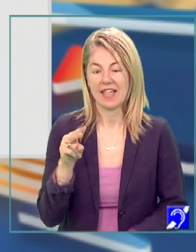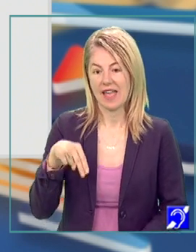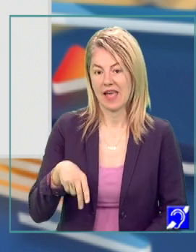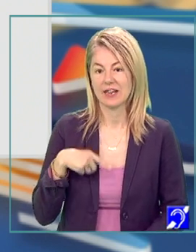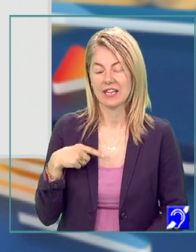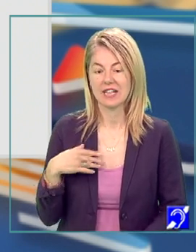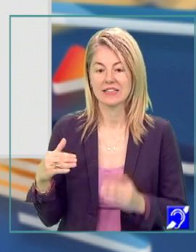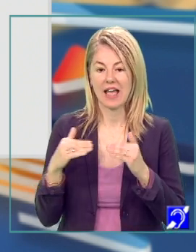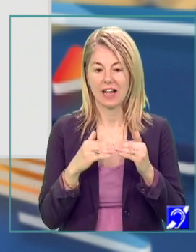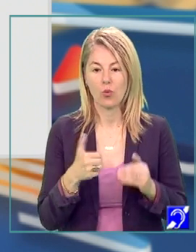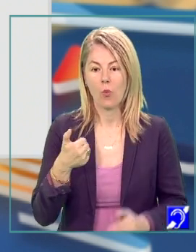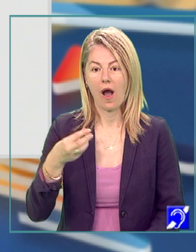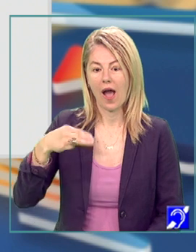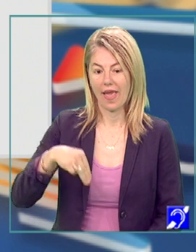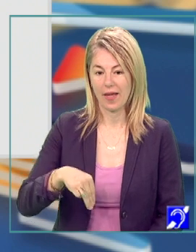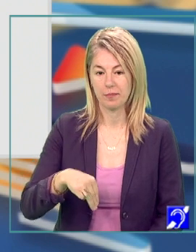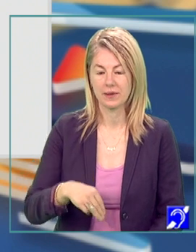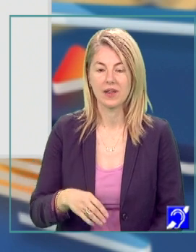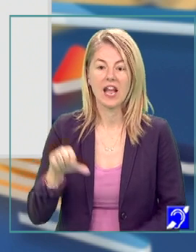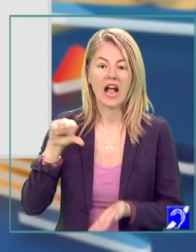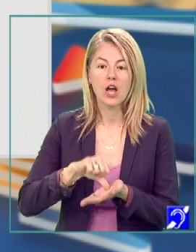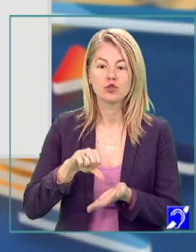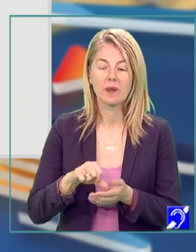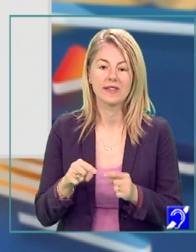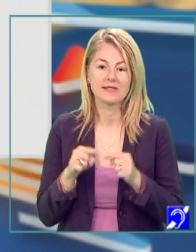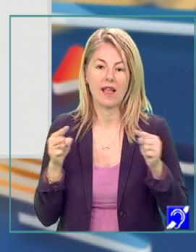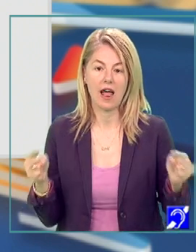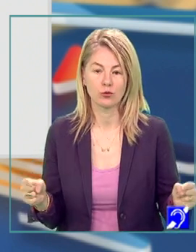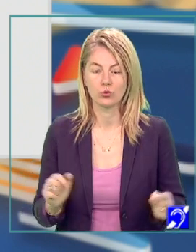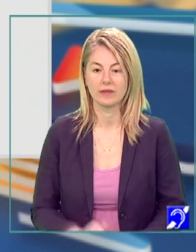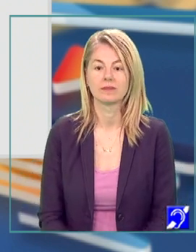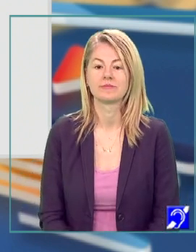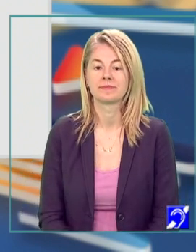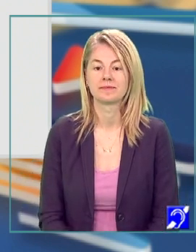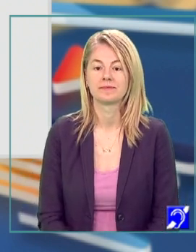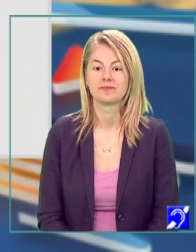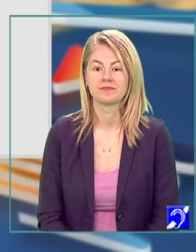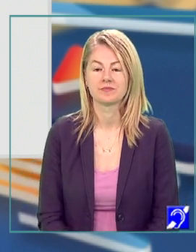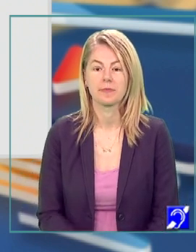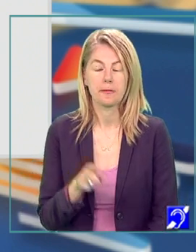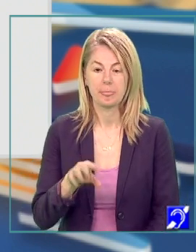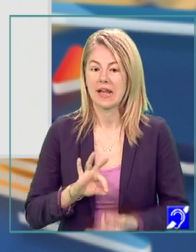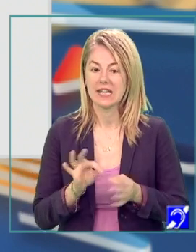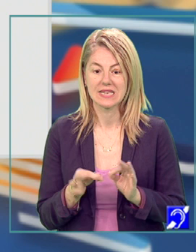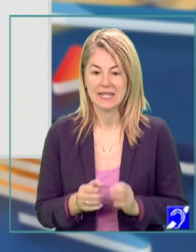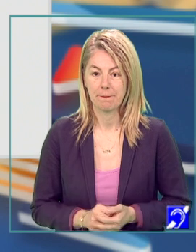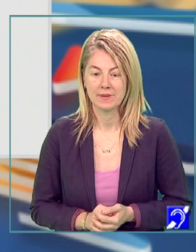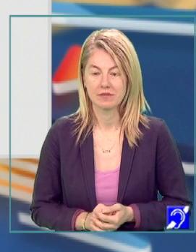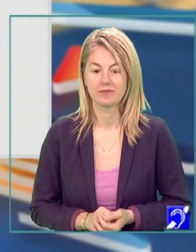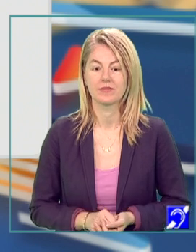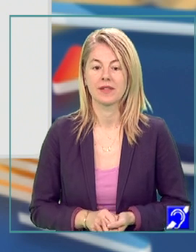fi congruent cu AM ca jumătăți de laturi congruente. Asta înseamnă